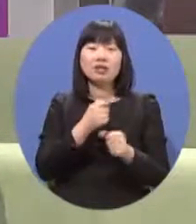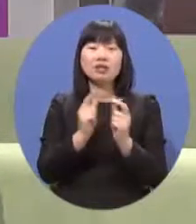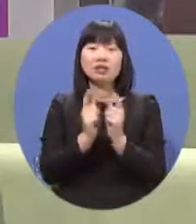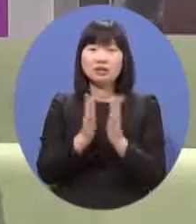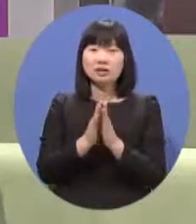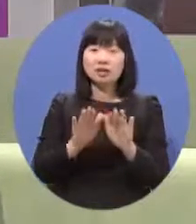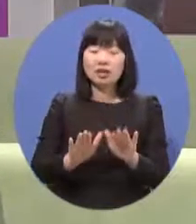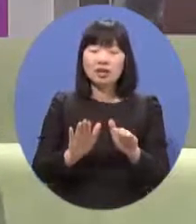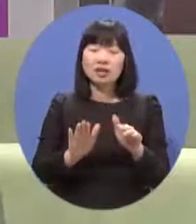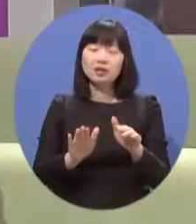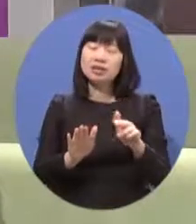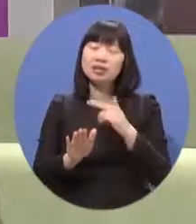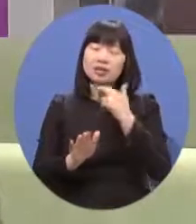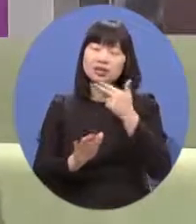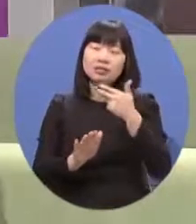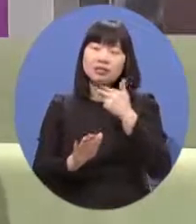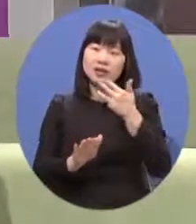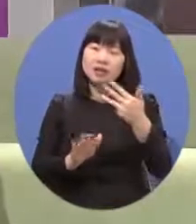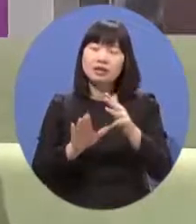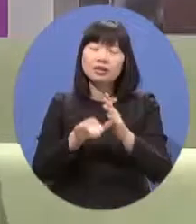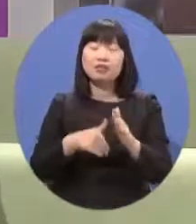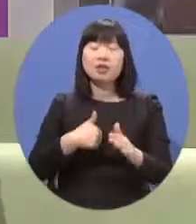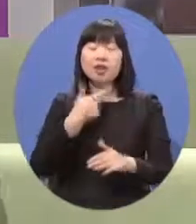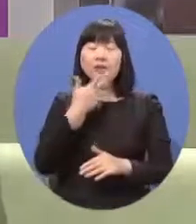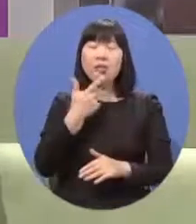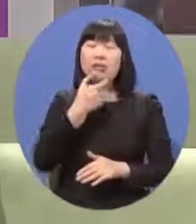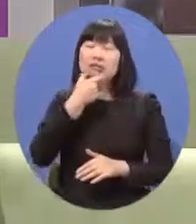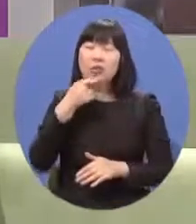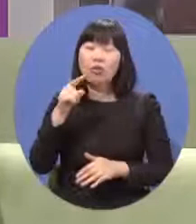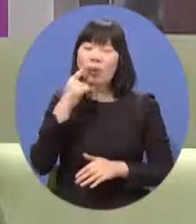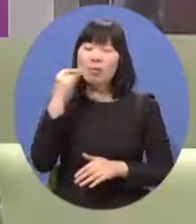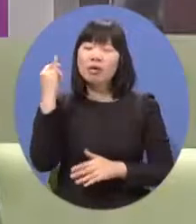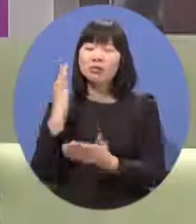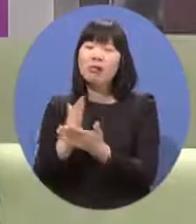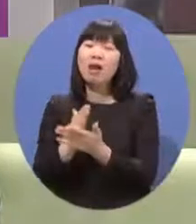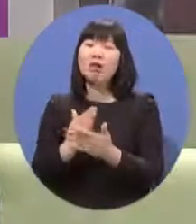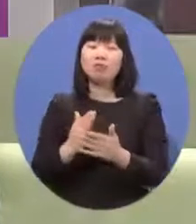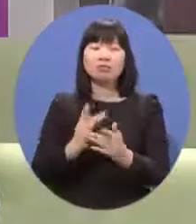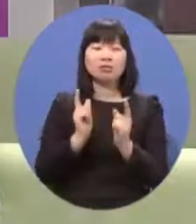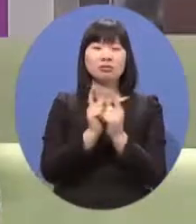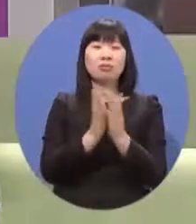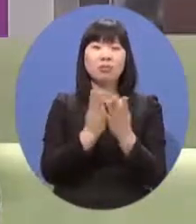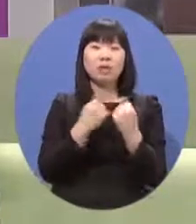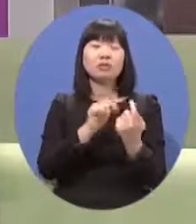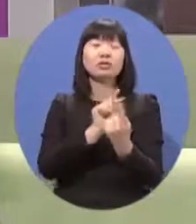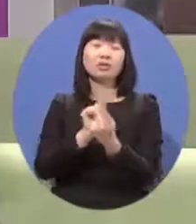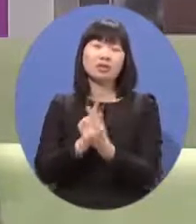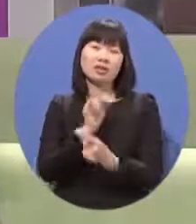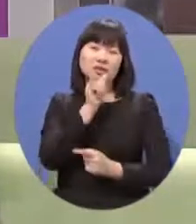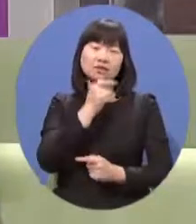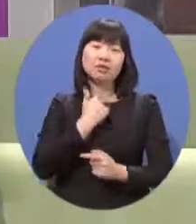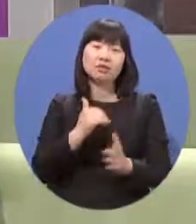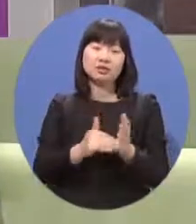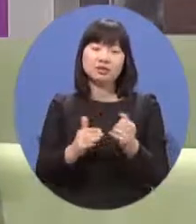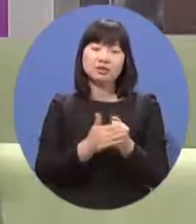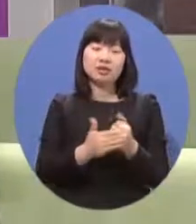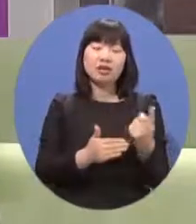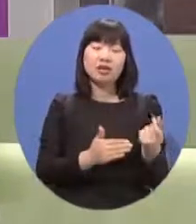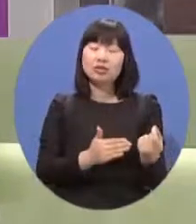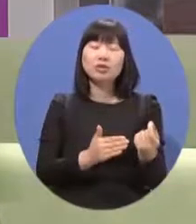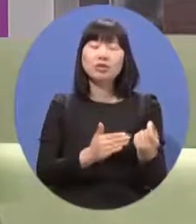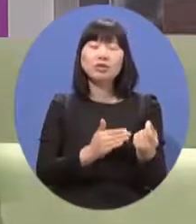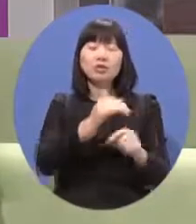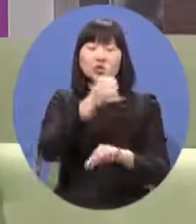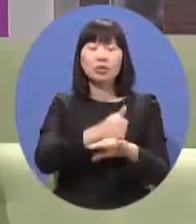실제로 한 7, 8세 정도의 영어를 너무 나 영어 싫어. 엄마 그거 좀 하지 마. 이런 아이들이 실제로 많이 있어요. 그러니까 그렇게 되지 않으려면 그렇게